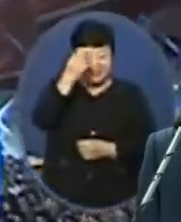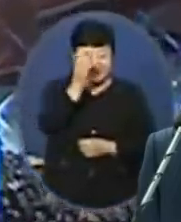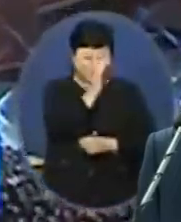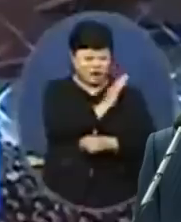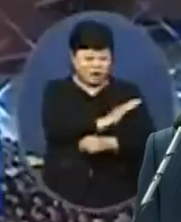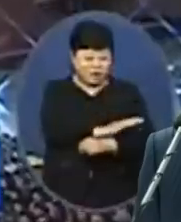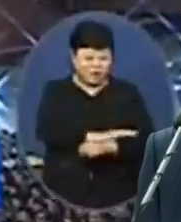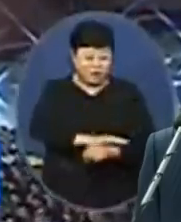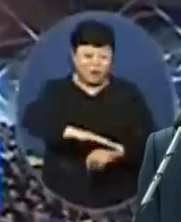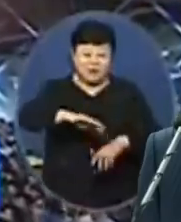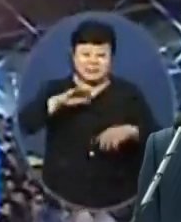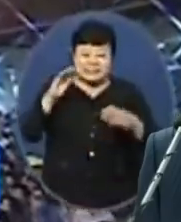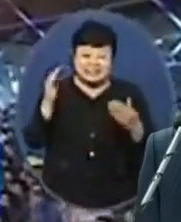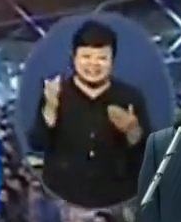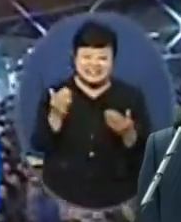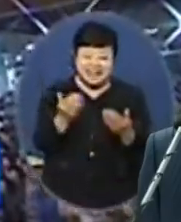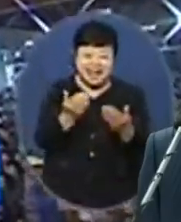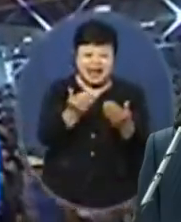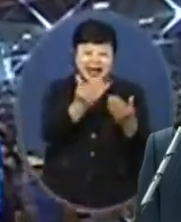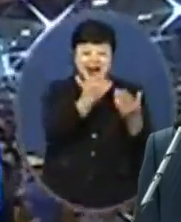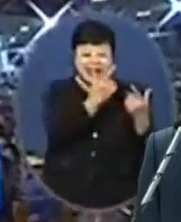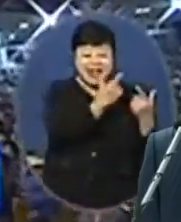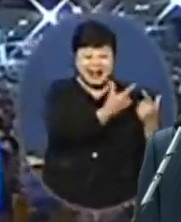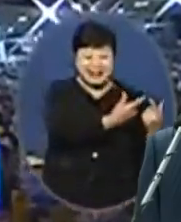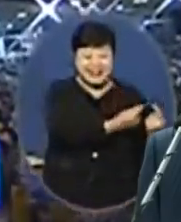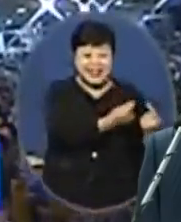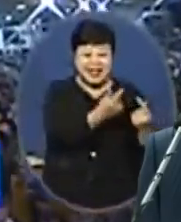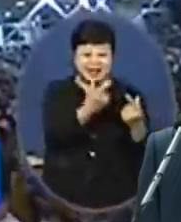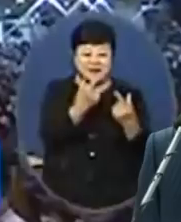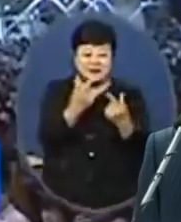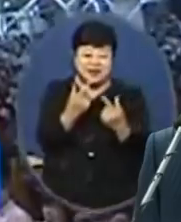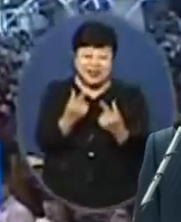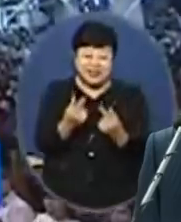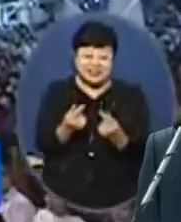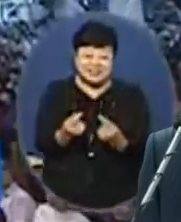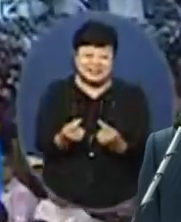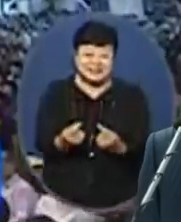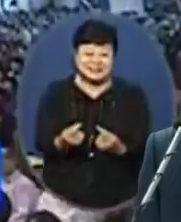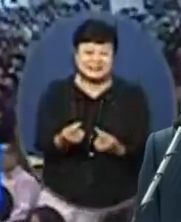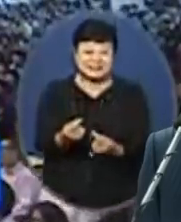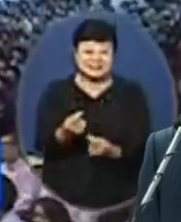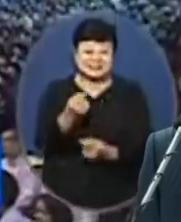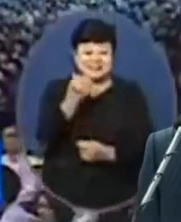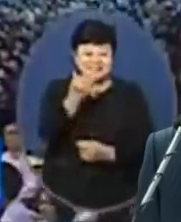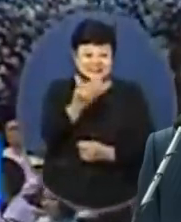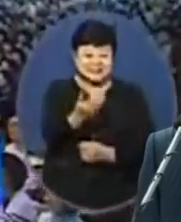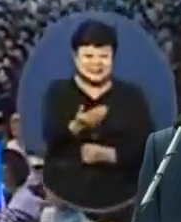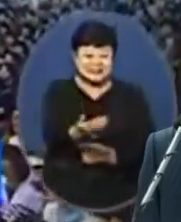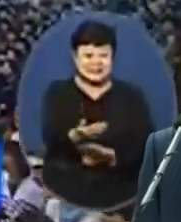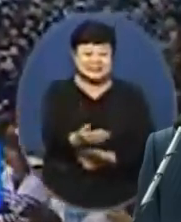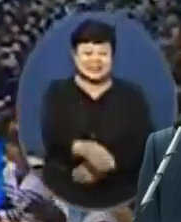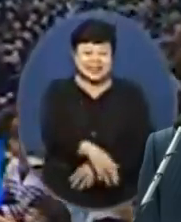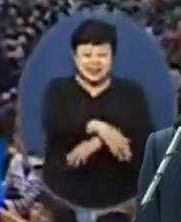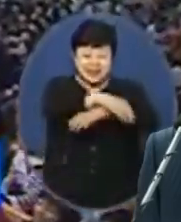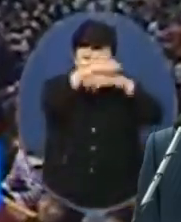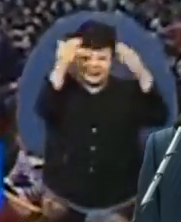내 영혼이 잘 된 같이